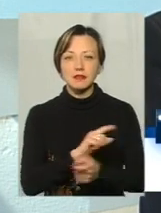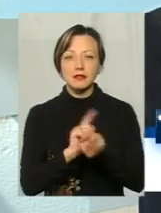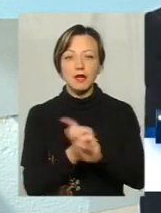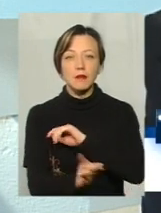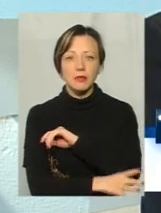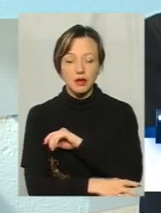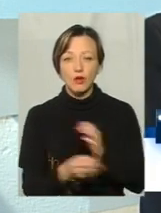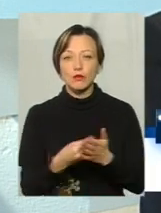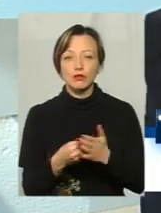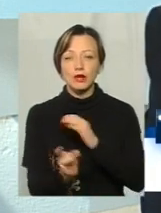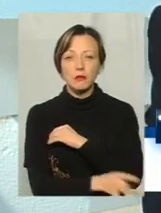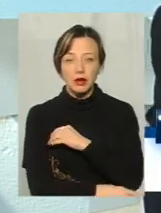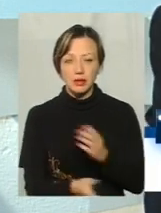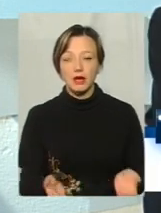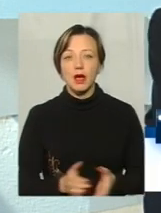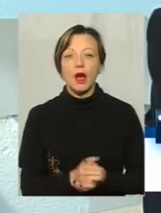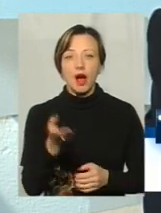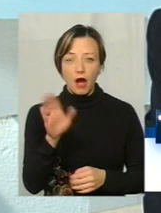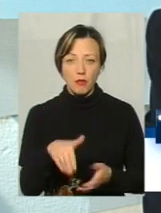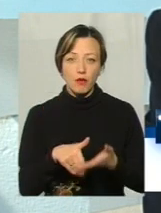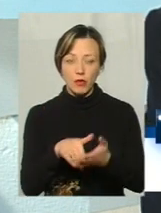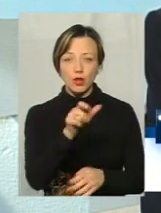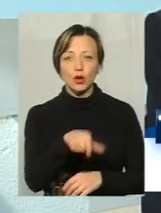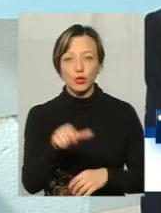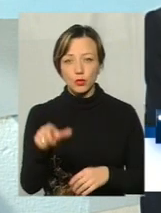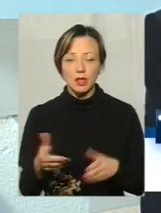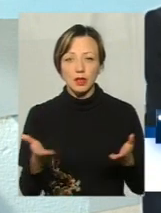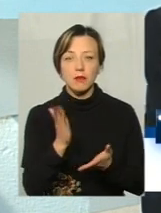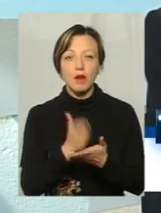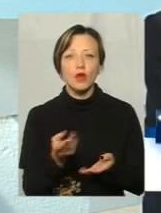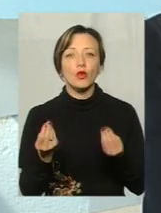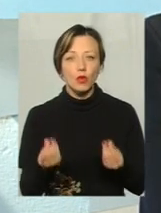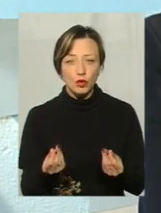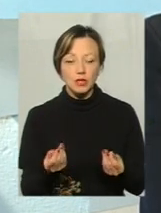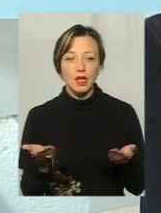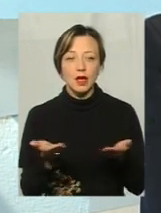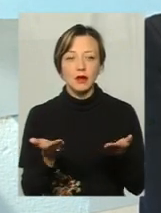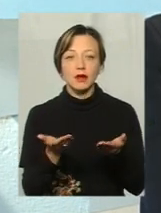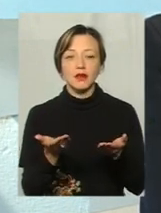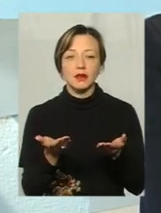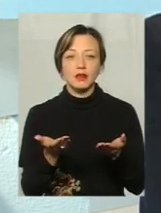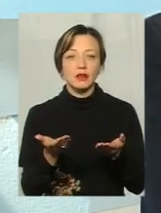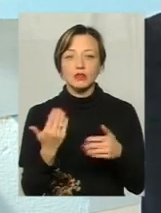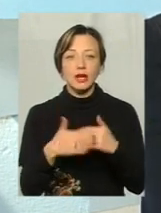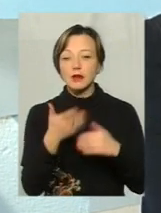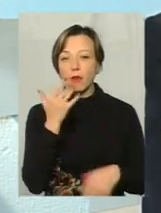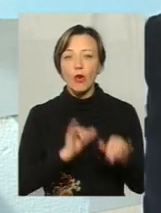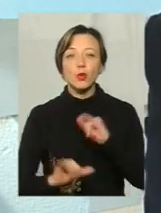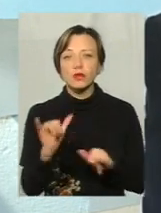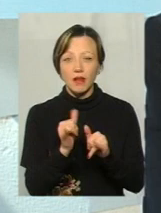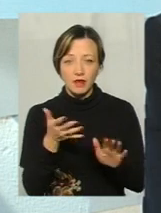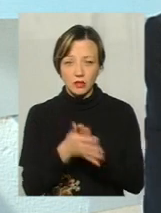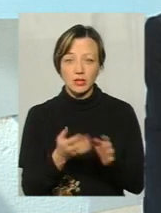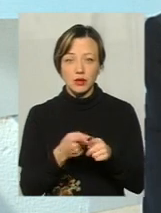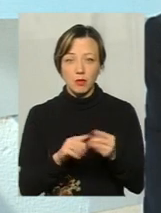бідна, бюджет бідний. То хай би помогли ті люди, які мають гроші, які їм, будемо казати, вже нема куди дівати. І тоді